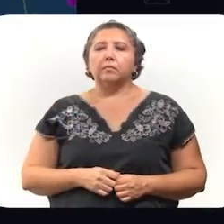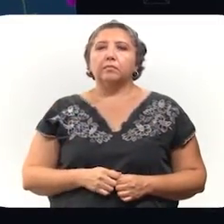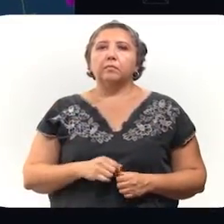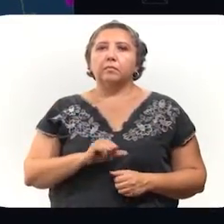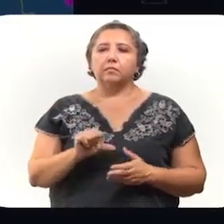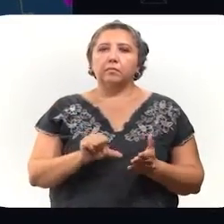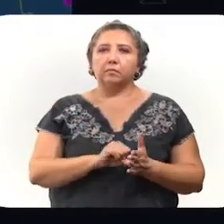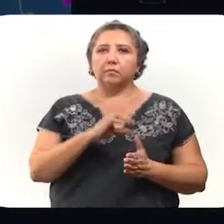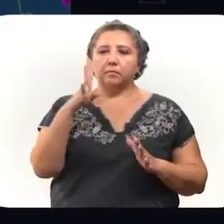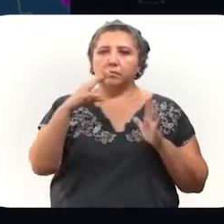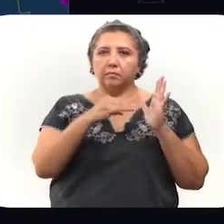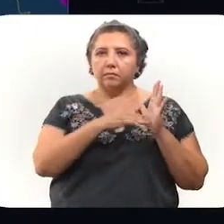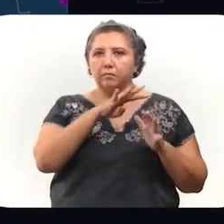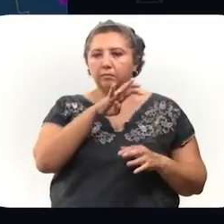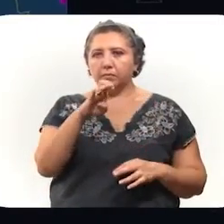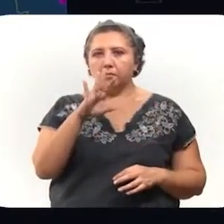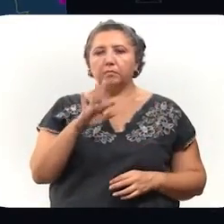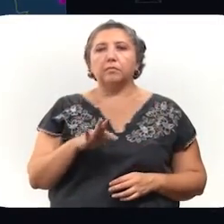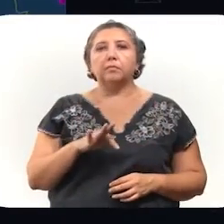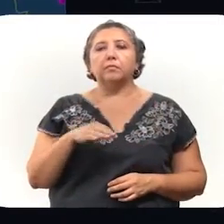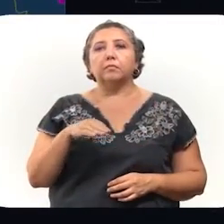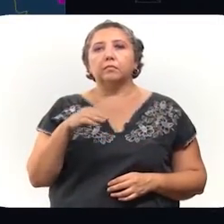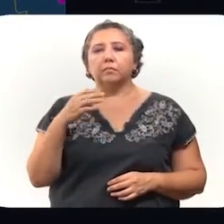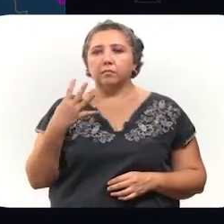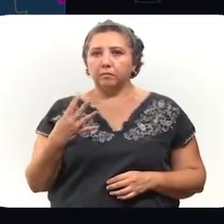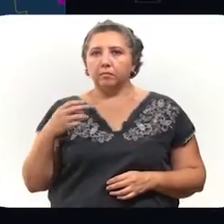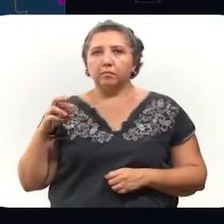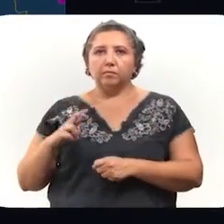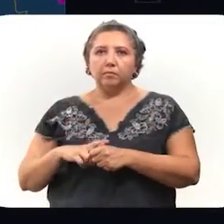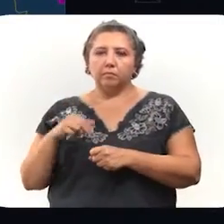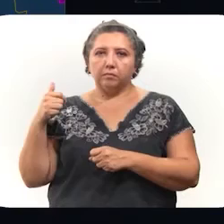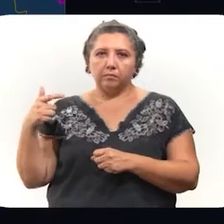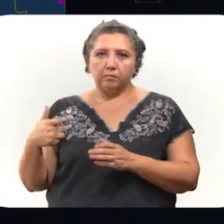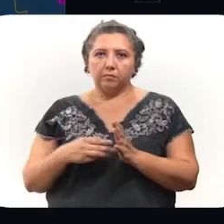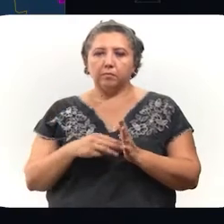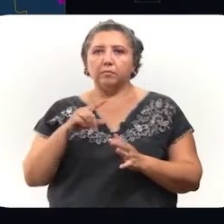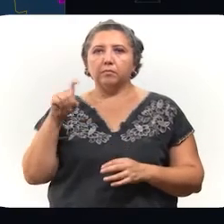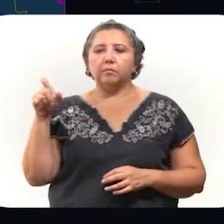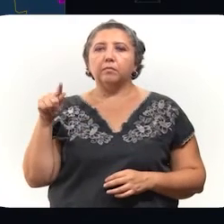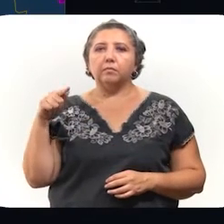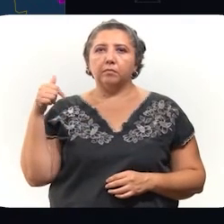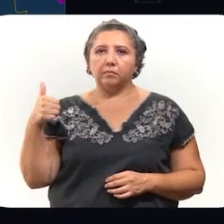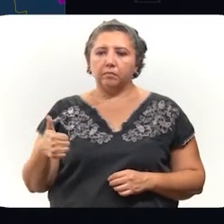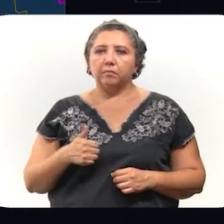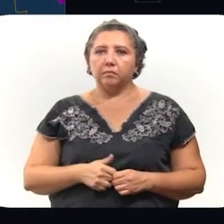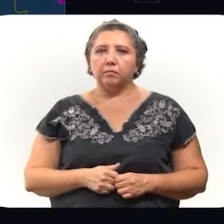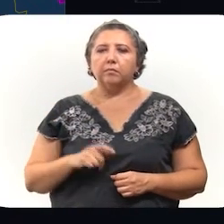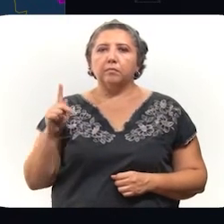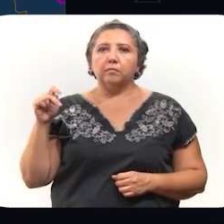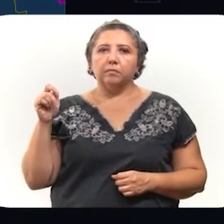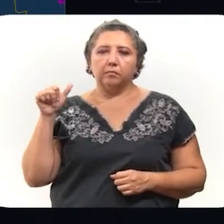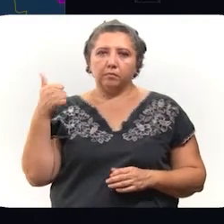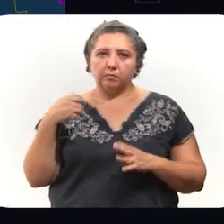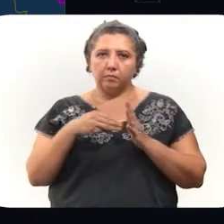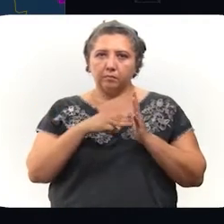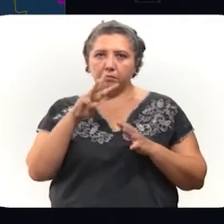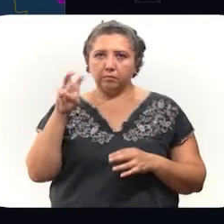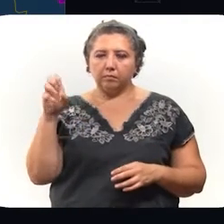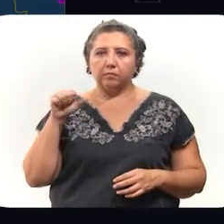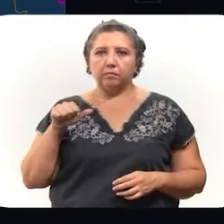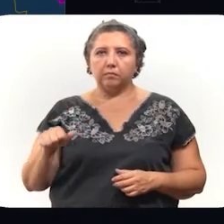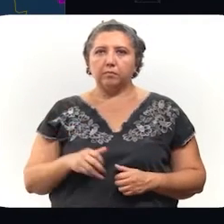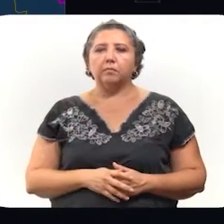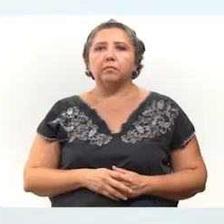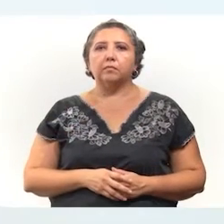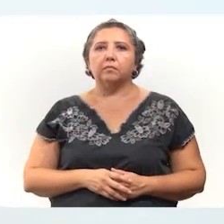80 jabobe. Yashko hancha ho yolal yantio diabetes, naka nu presiono y tel inmunosupresión. Osto letika hagabalkach tu kahil